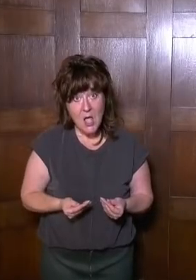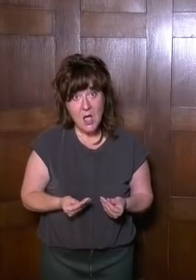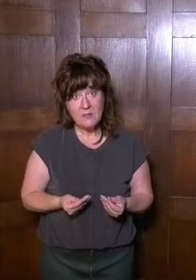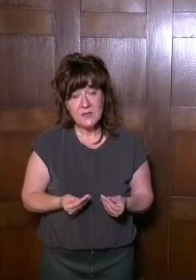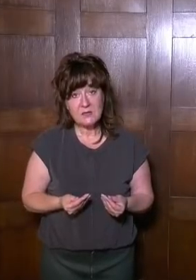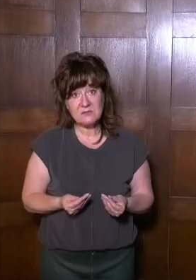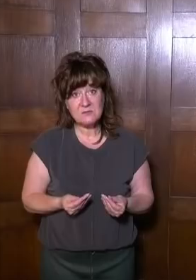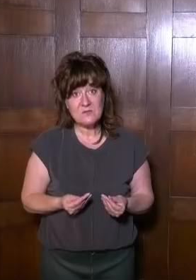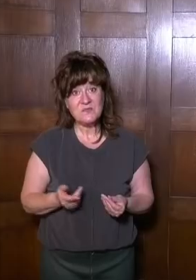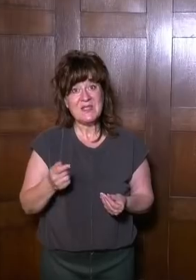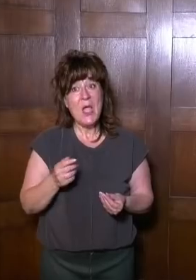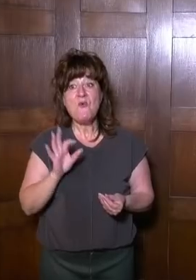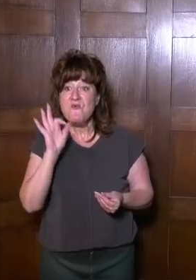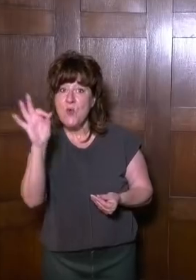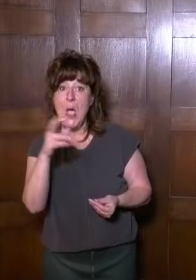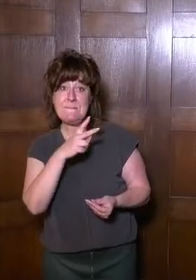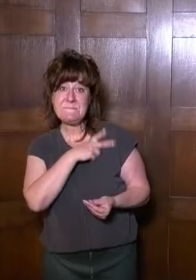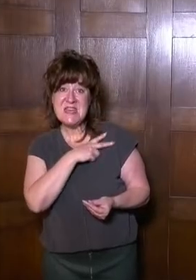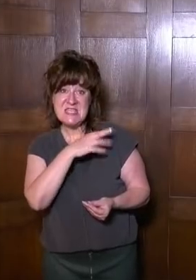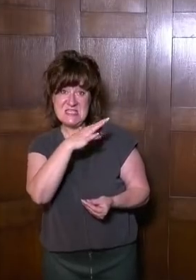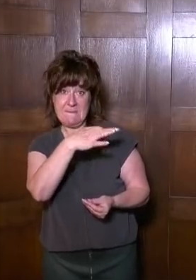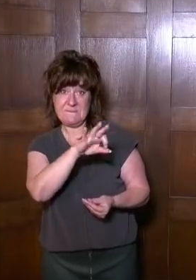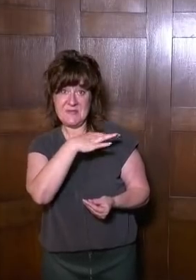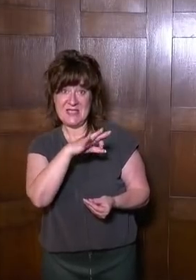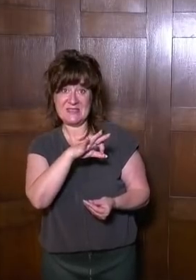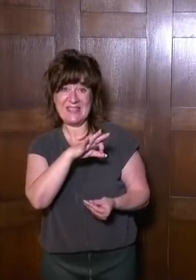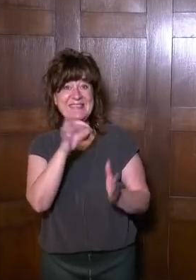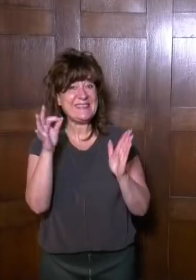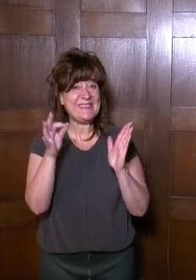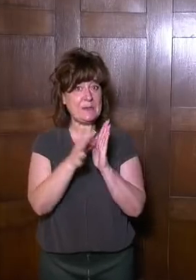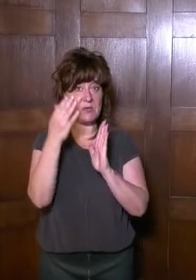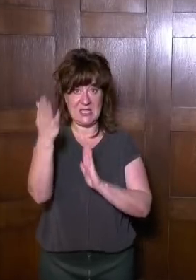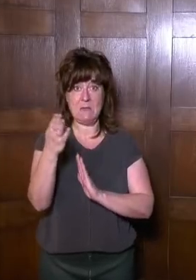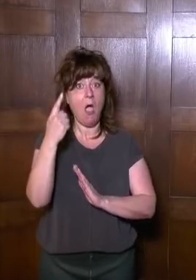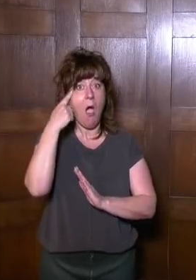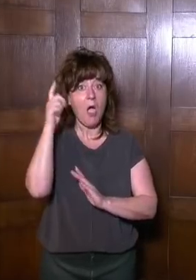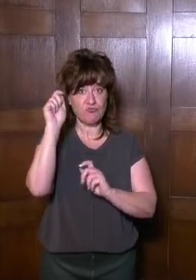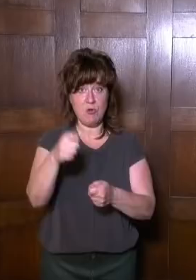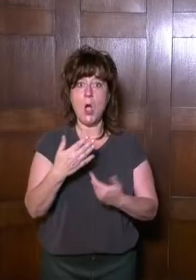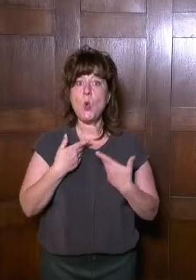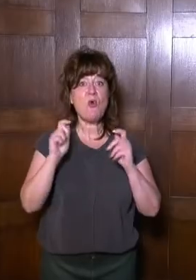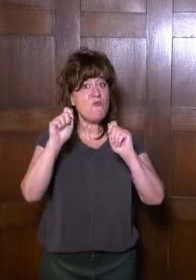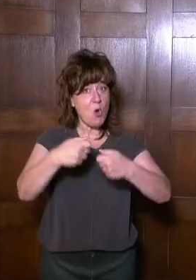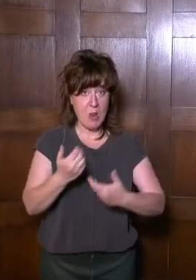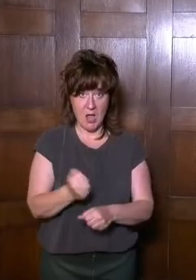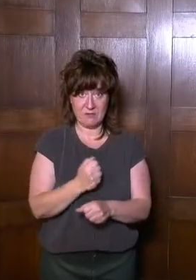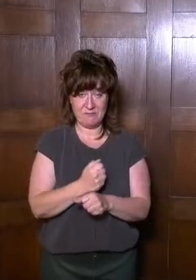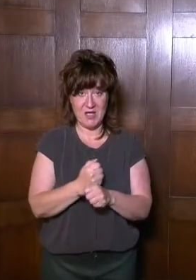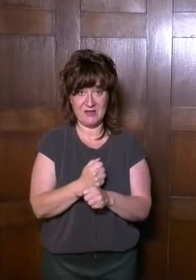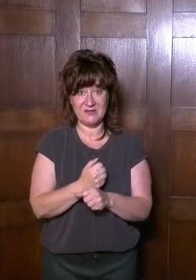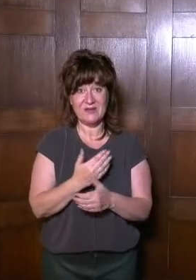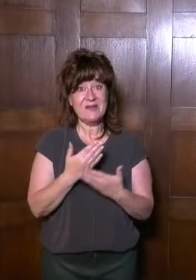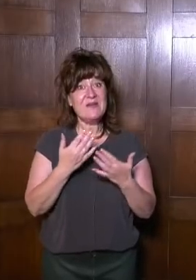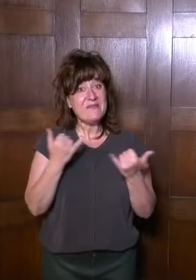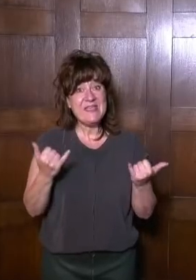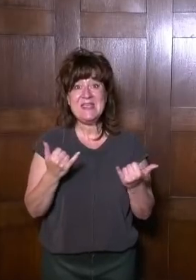den anwesenden Ministern, dem Ministerpräsidenten mal Ratschläge zu geben oder Vorschläge jedenfalls, wie Petra Köpping hat es